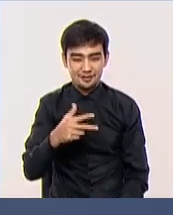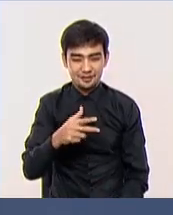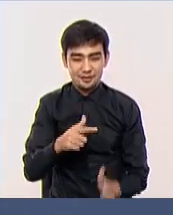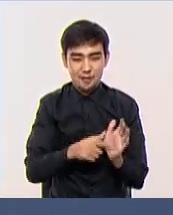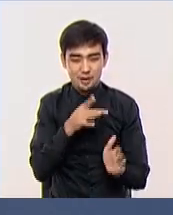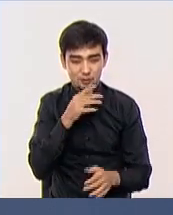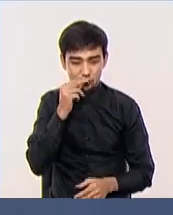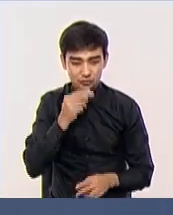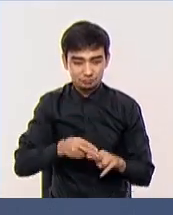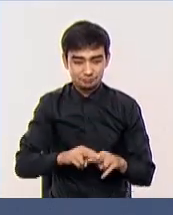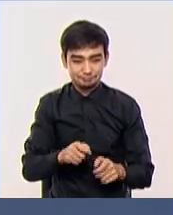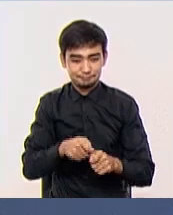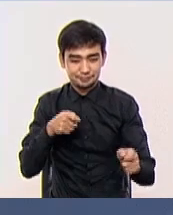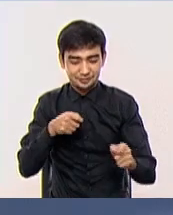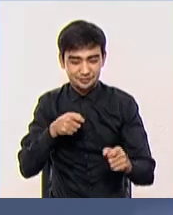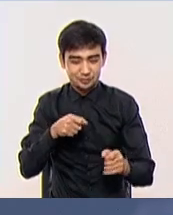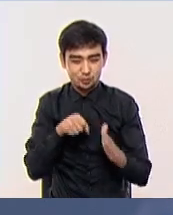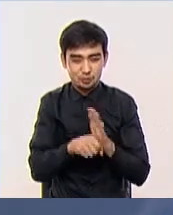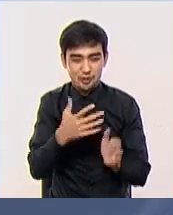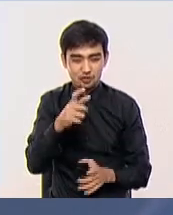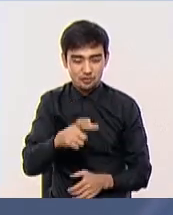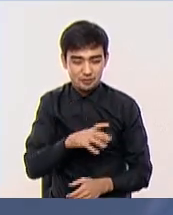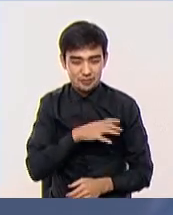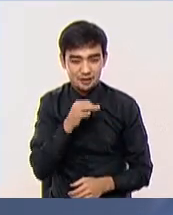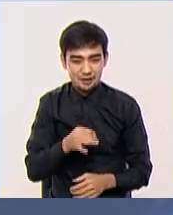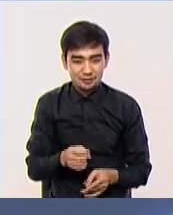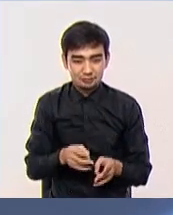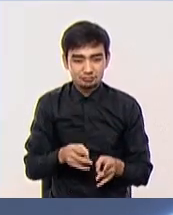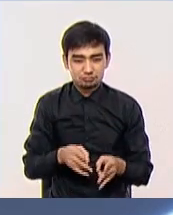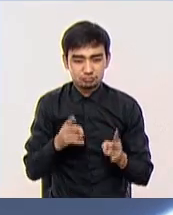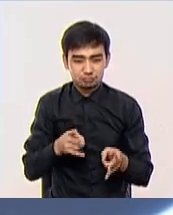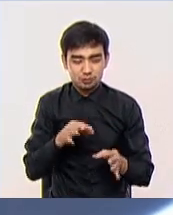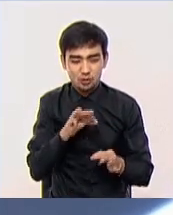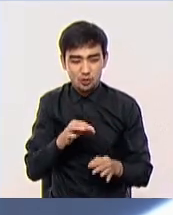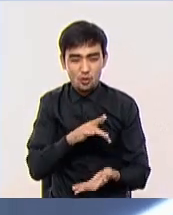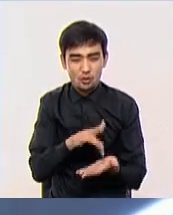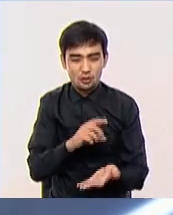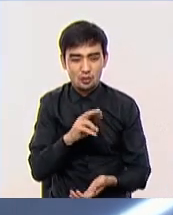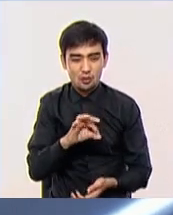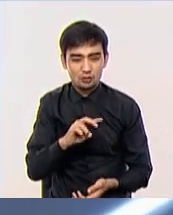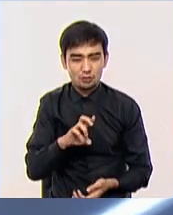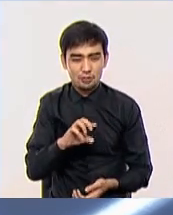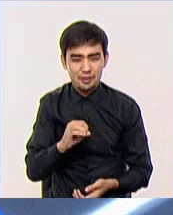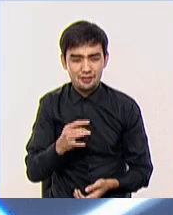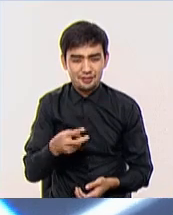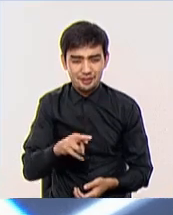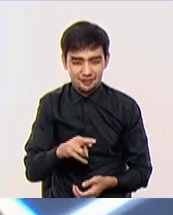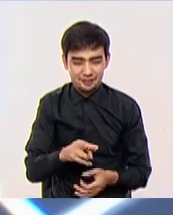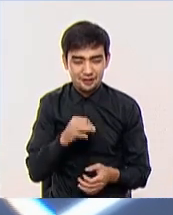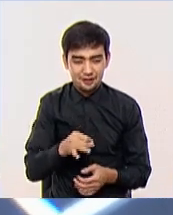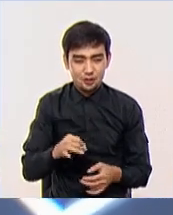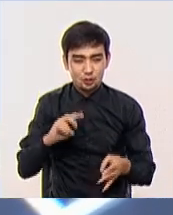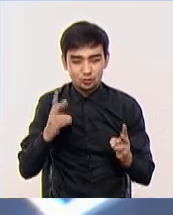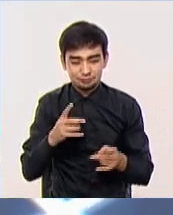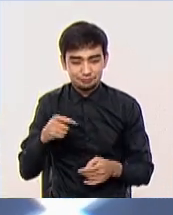мужчина расстрелял из лука 5 человек. Нападение произошло в городе Кангберге, недалеко от Осло. Известно, что он недавно